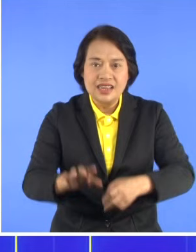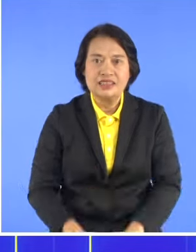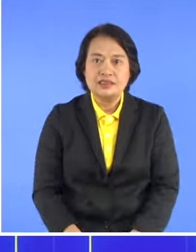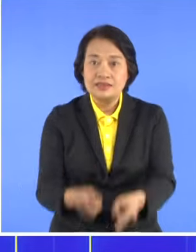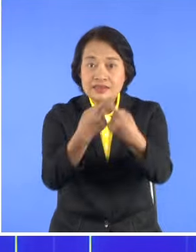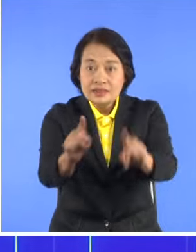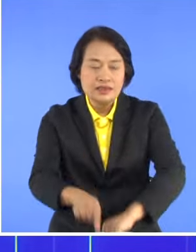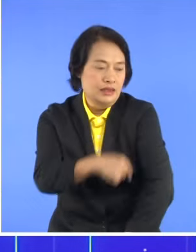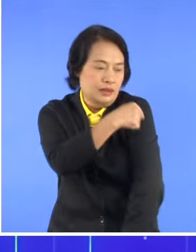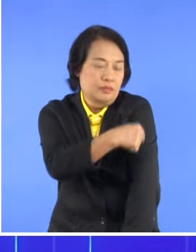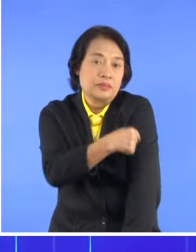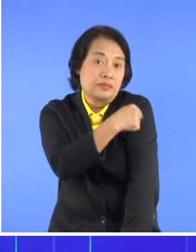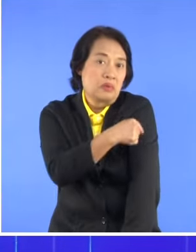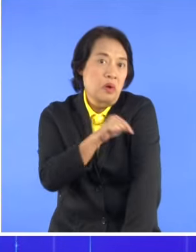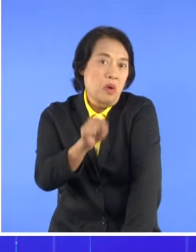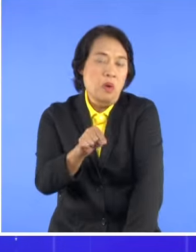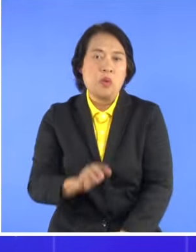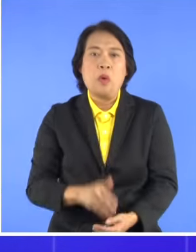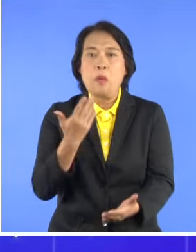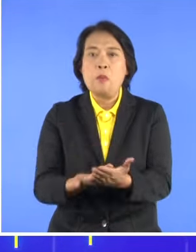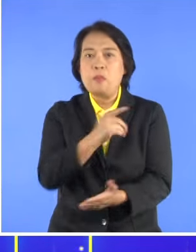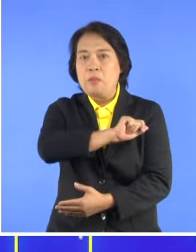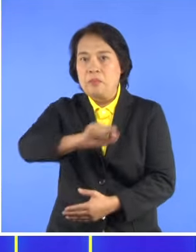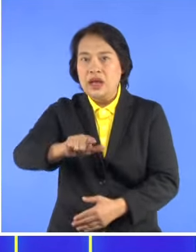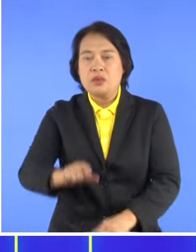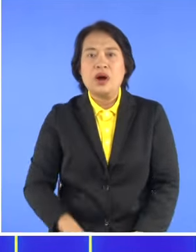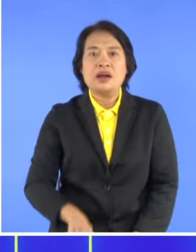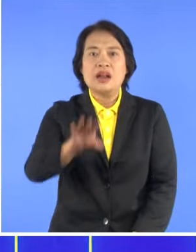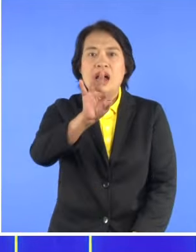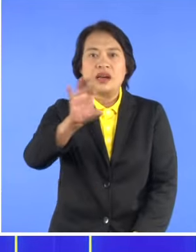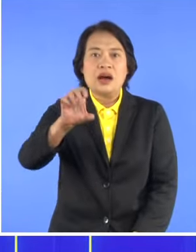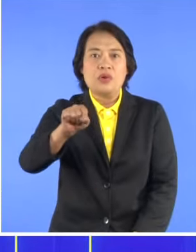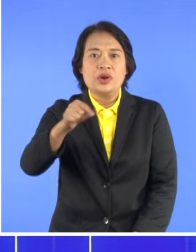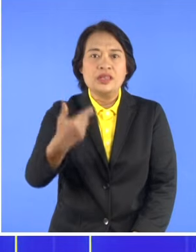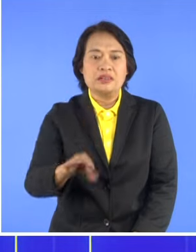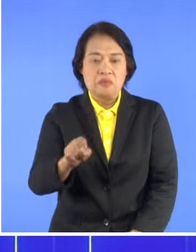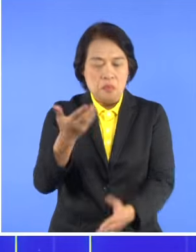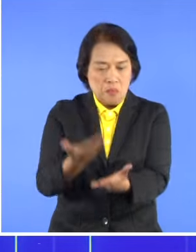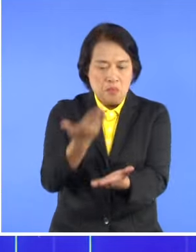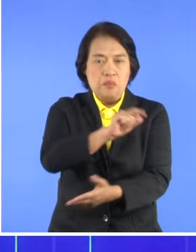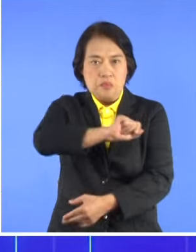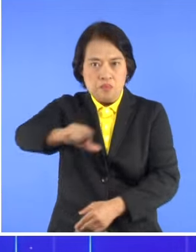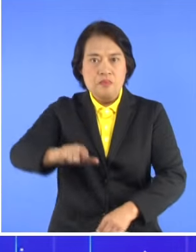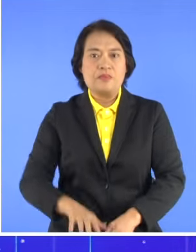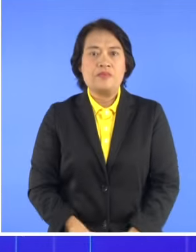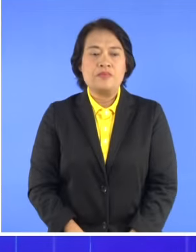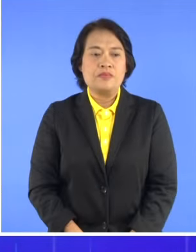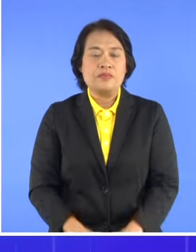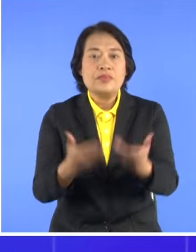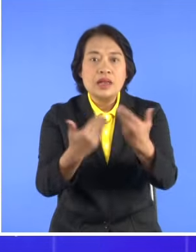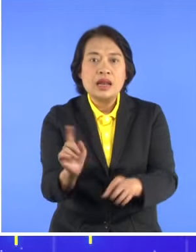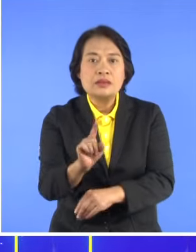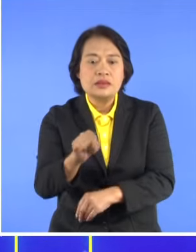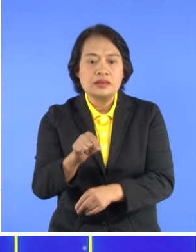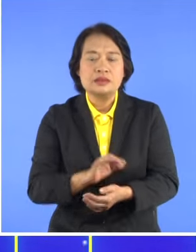ประธานโทษเท่าไหร่ราคามากกว่า 900าทอ๋อแพงกว่ามากกว่า 590ด้วยแพงกว่าแพงกว่าเออเอยันลาบูบู้เค้าเรียกว่า